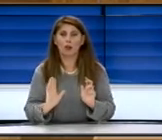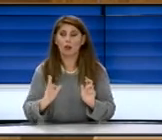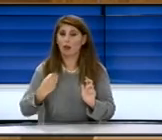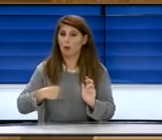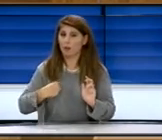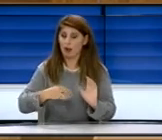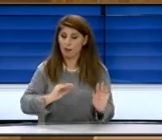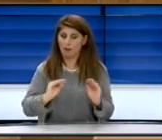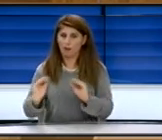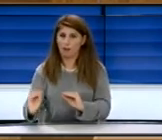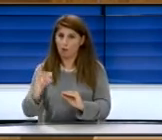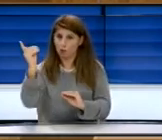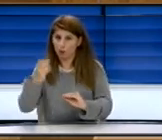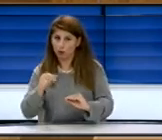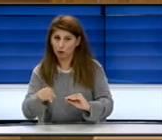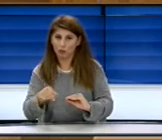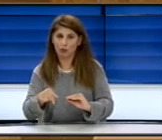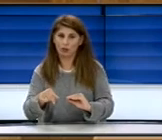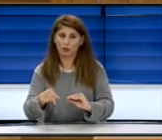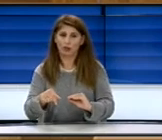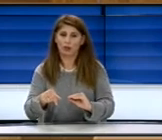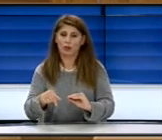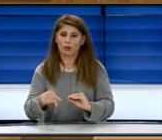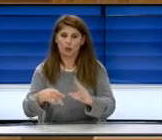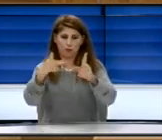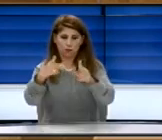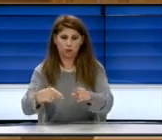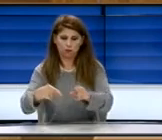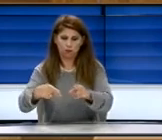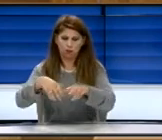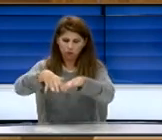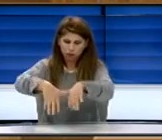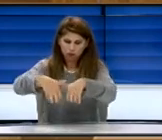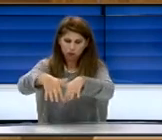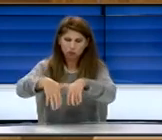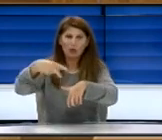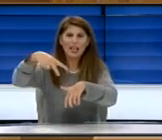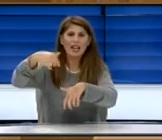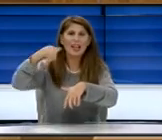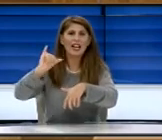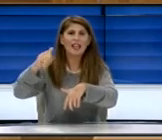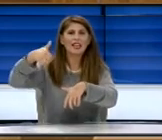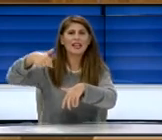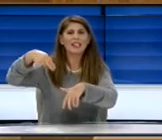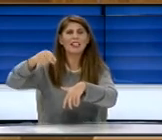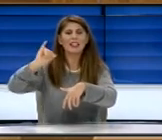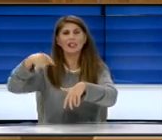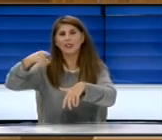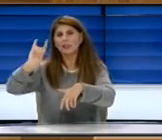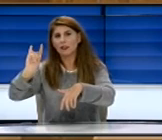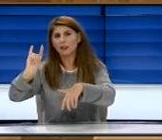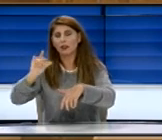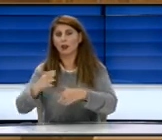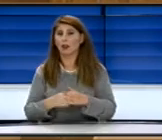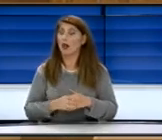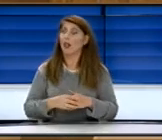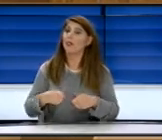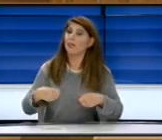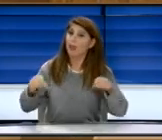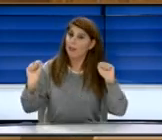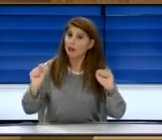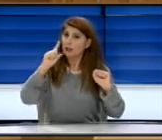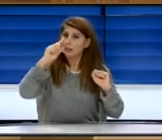μετάβασης, μέρος της οποίας είναι και η απολιγνητοποίηση, δηλαδή η απαξίωση των εγχώριων πηγών ενέργειας? Διαφωνείτε μήπως